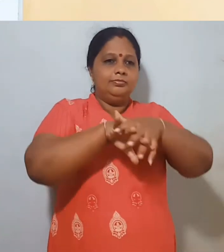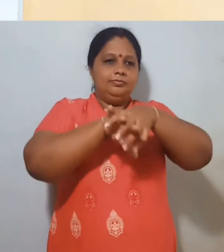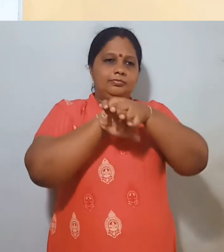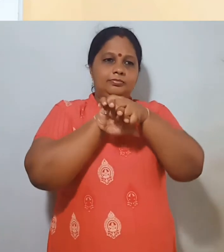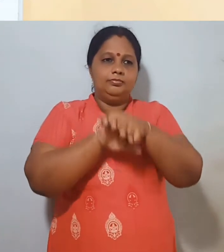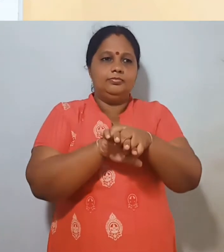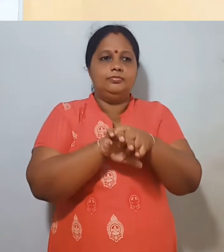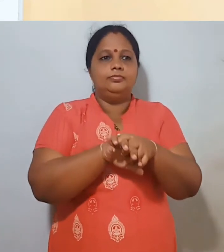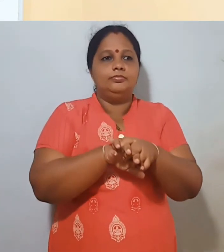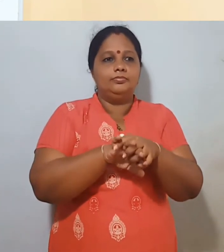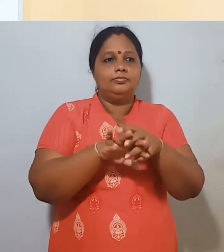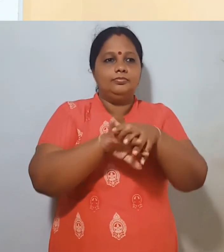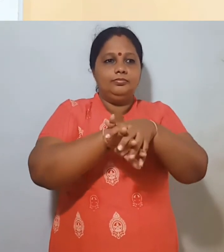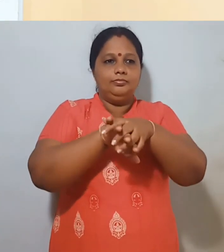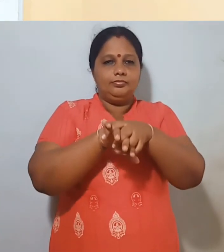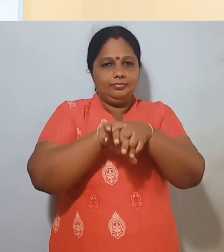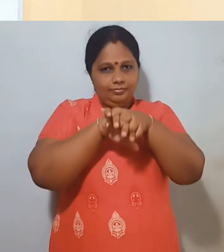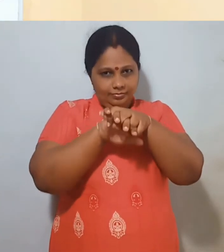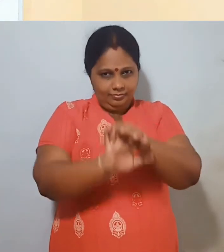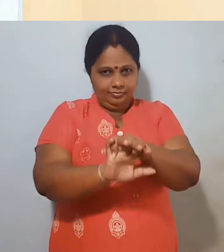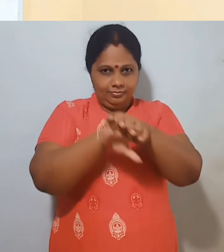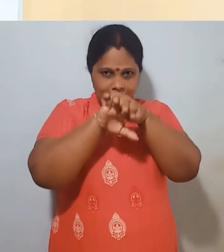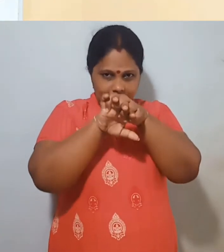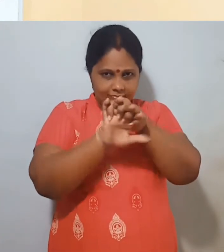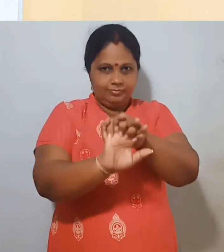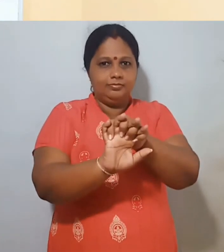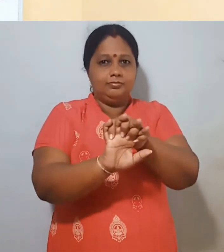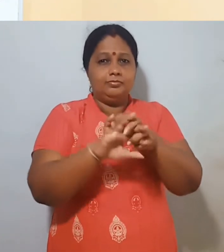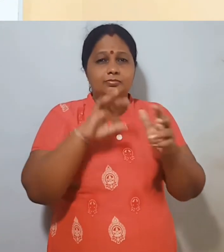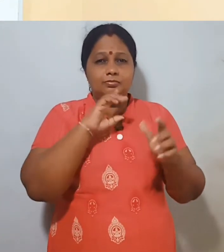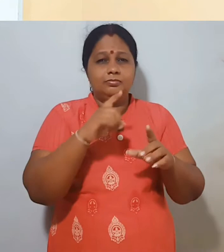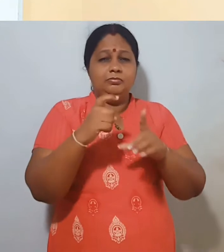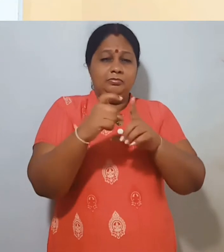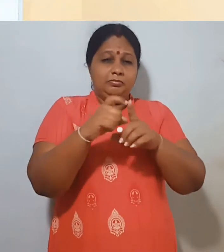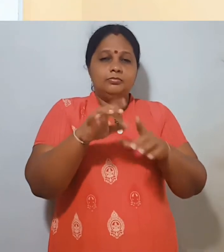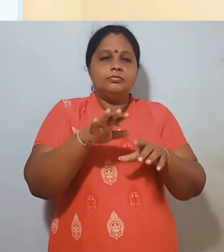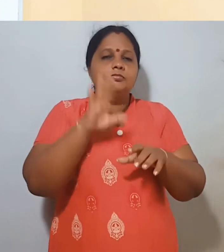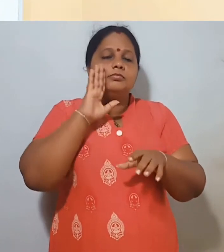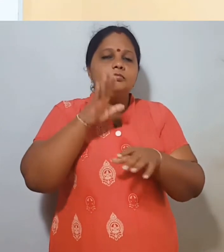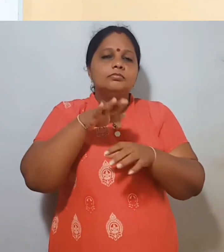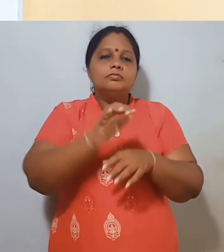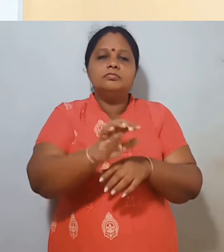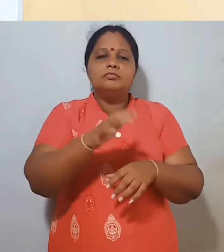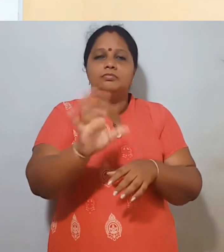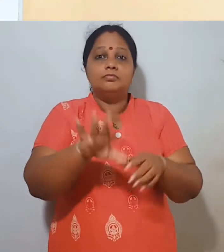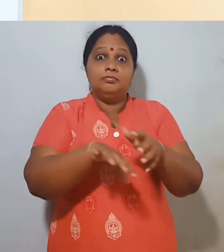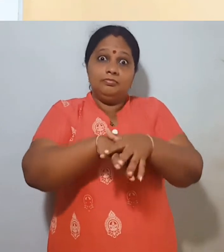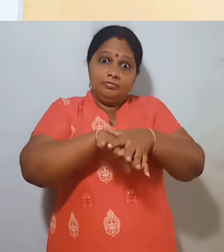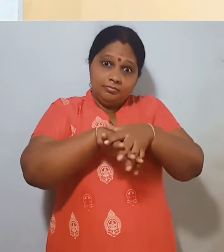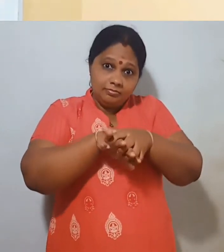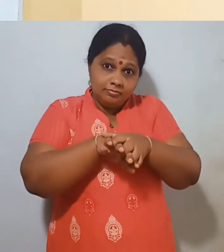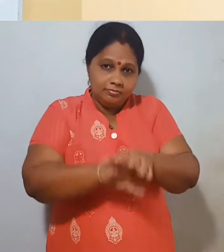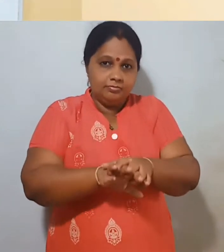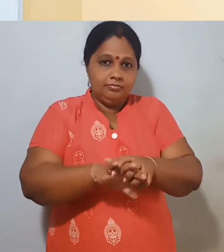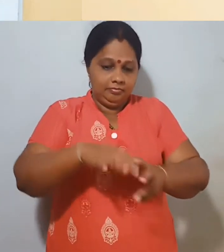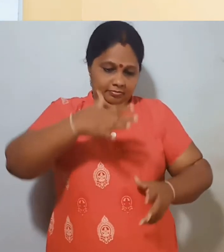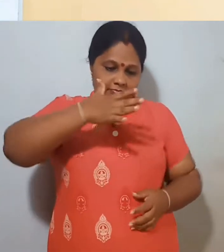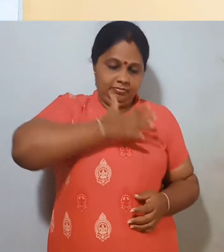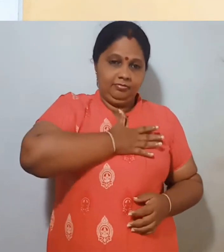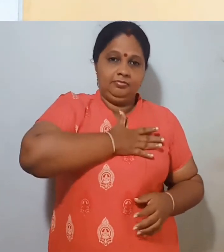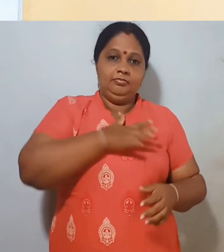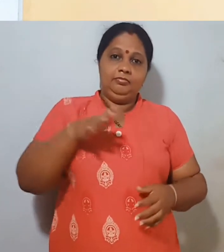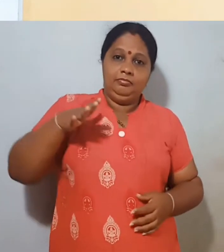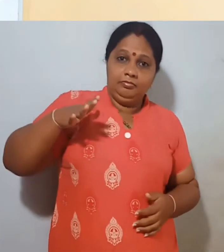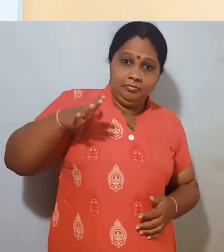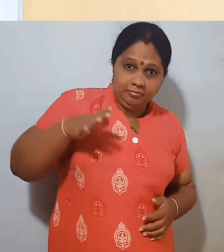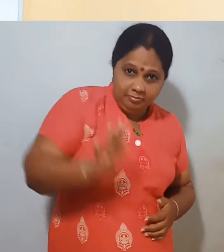இந்த கையை வச்சு நல்லா அமர்த்துங்க. ஃபோர்ஸாக அமர்த்தணும். நீங்க அமர்த்துறதுல ஹார்ட் அமர்த்தப்பட்டு